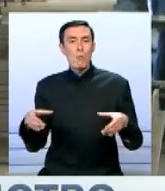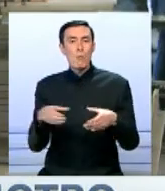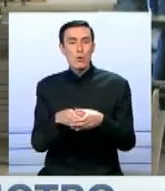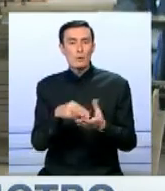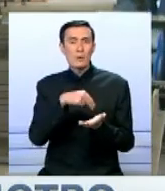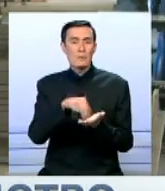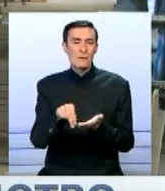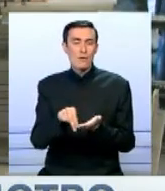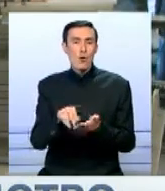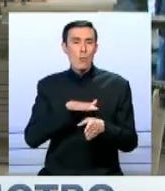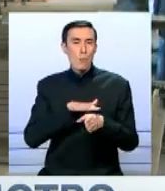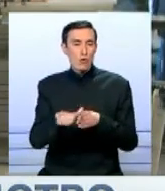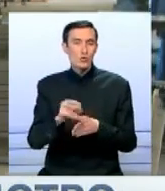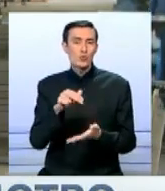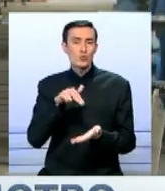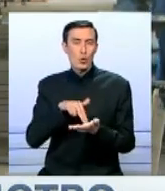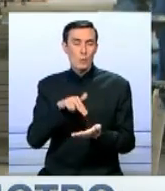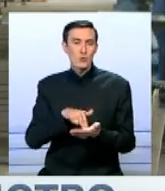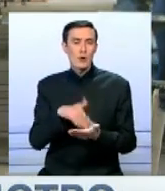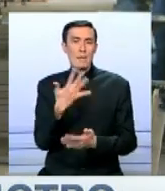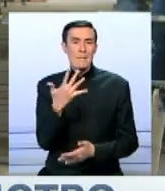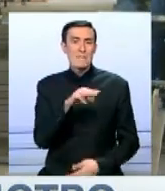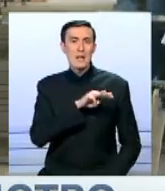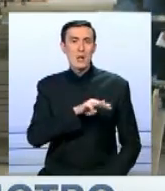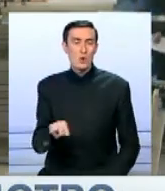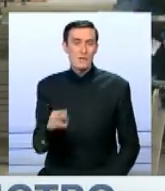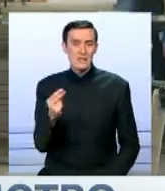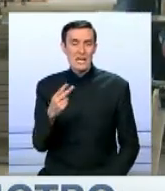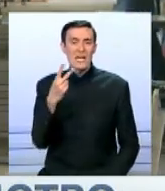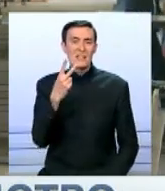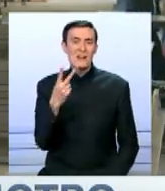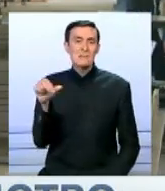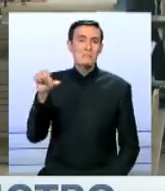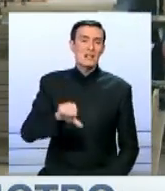приобретается в полном комплекте стоимостью 5 миллионов,